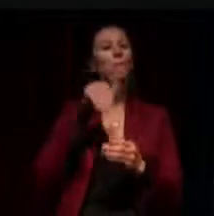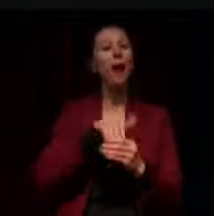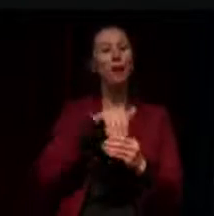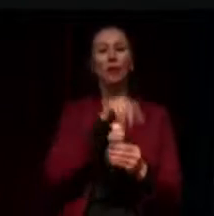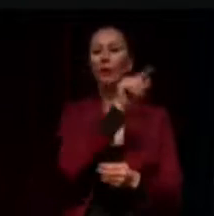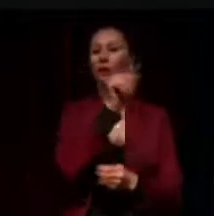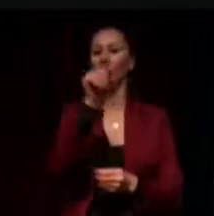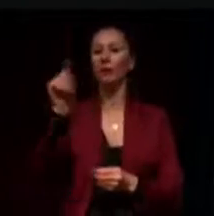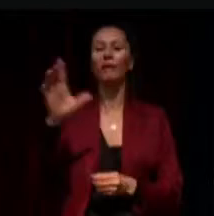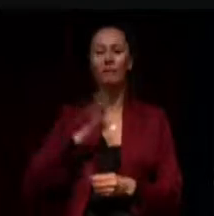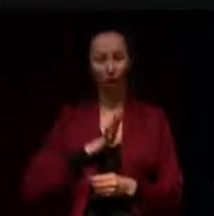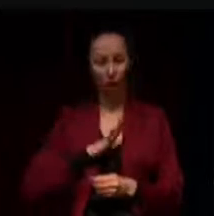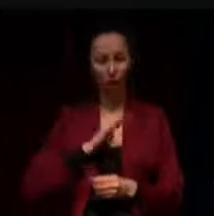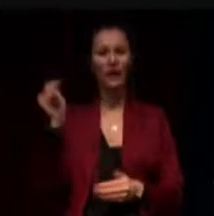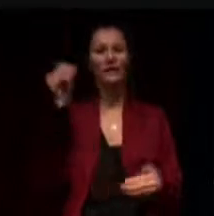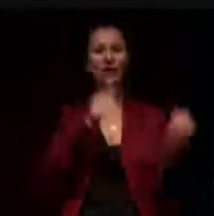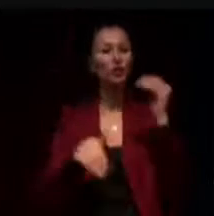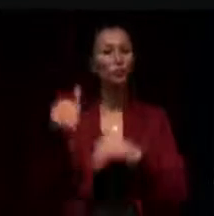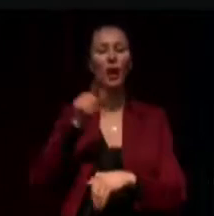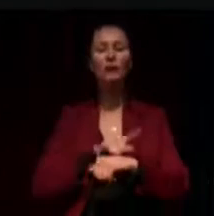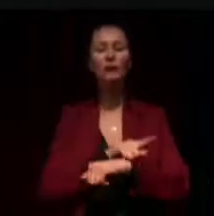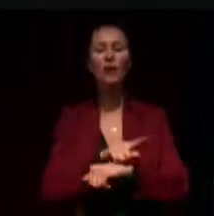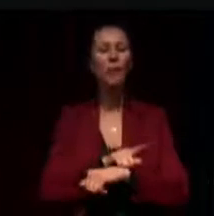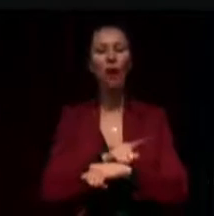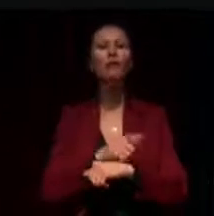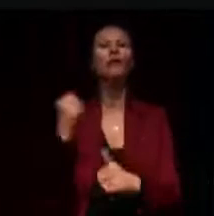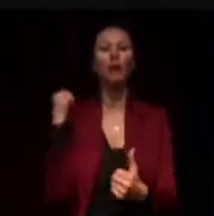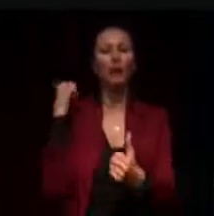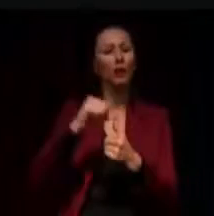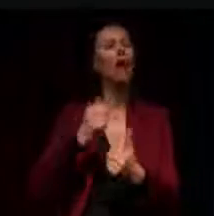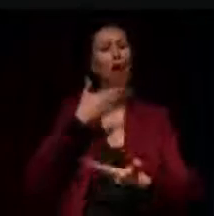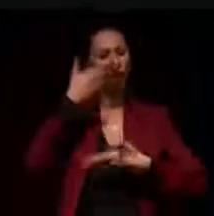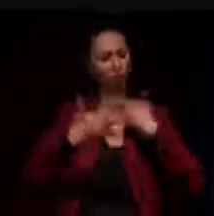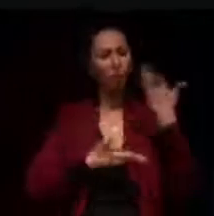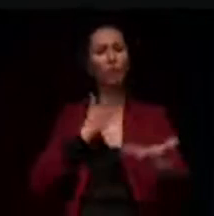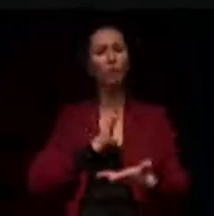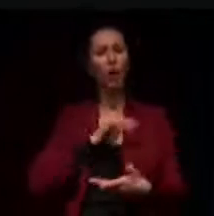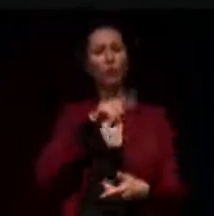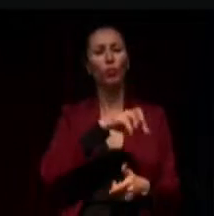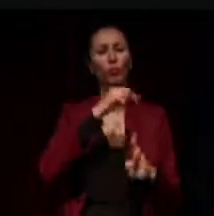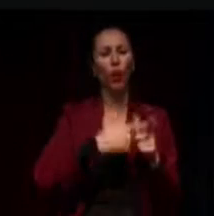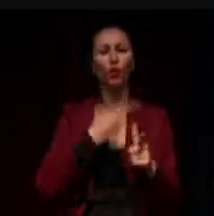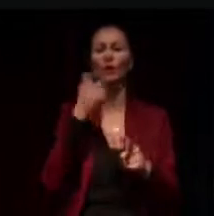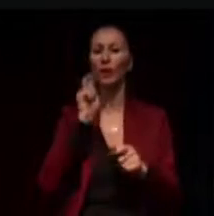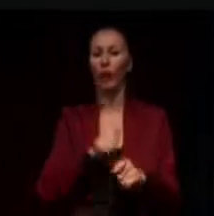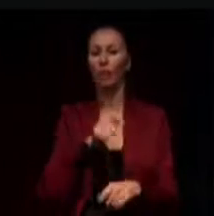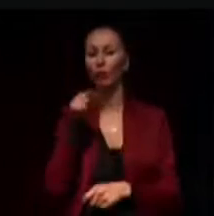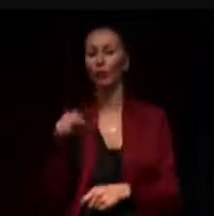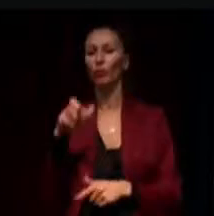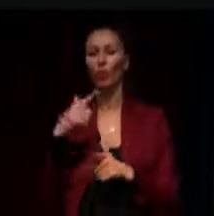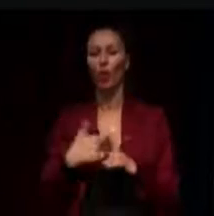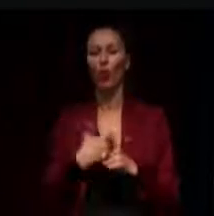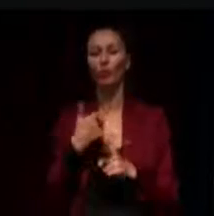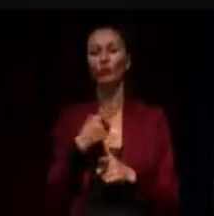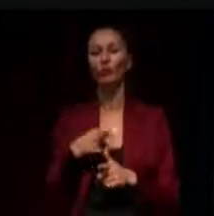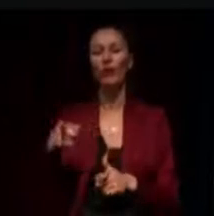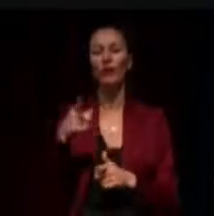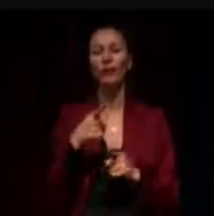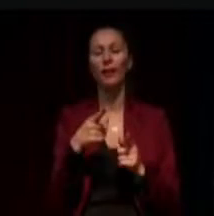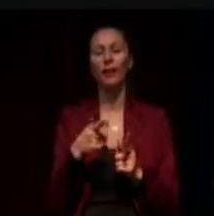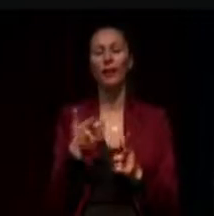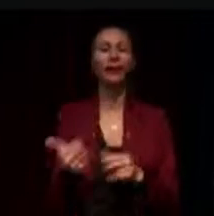var. Seçimler zamanı geldiği zaman yine anlatırız işte bu projeleri yaptık